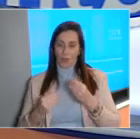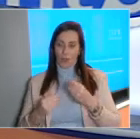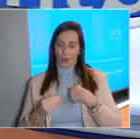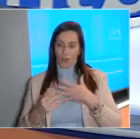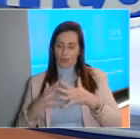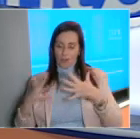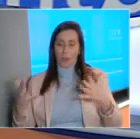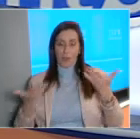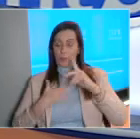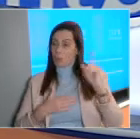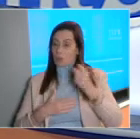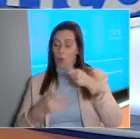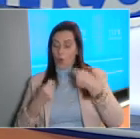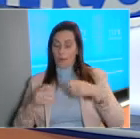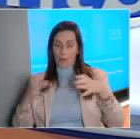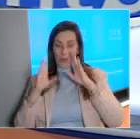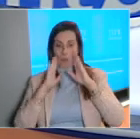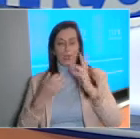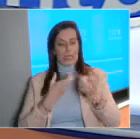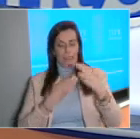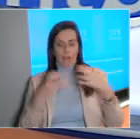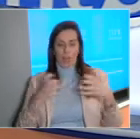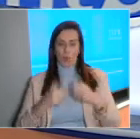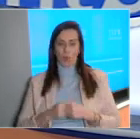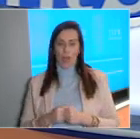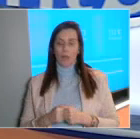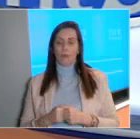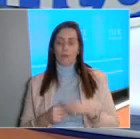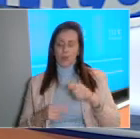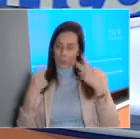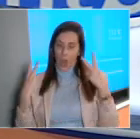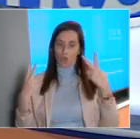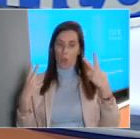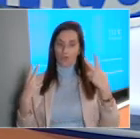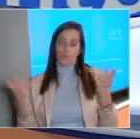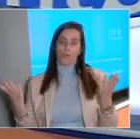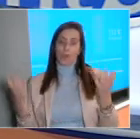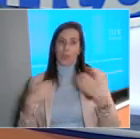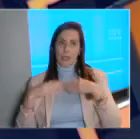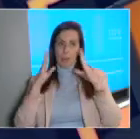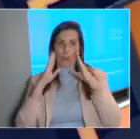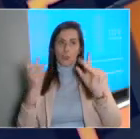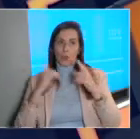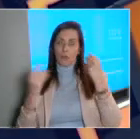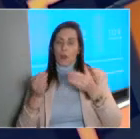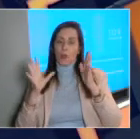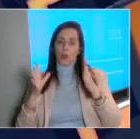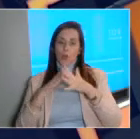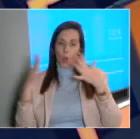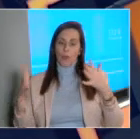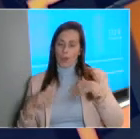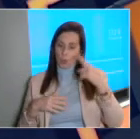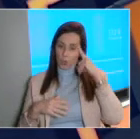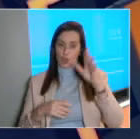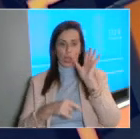גדלים, אני מזמין את כל מי שלא חבר בקבוצה כמובן להצטרף, כי זה חשוב, ואני מאמין שיקרו דברים מאוד מאוד גדולים, ואני